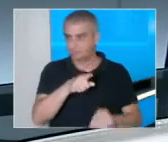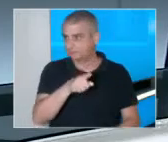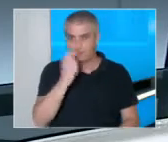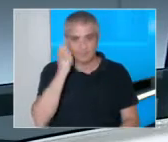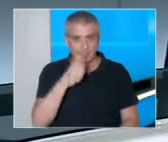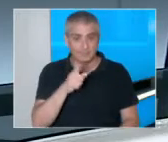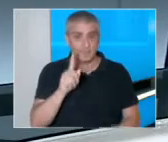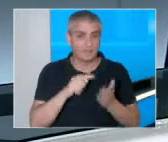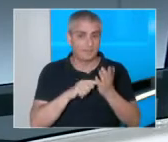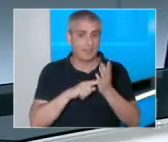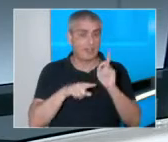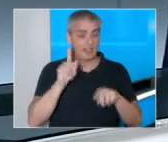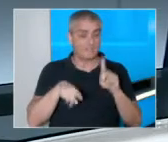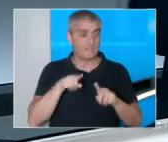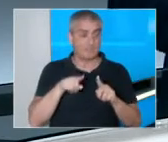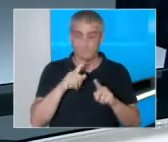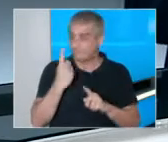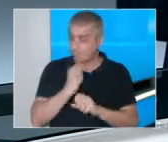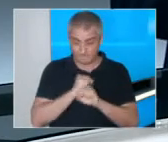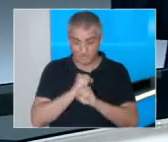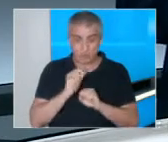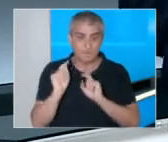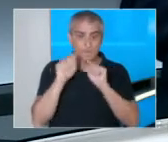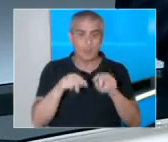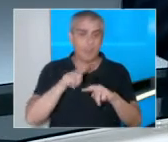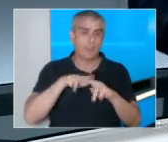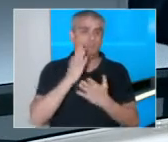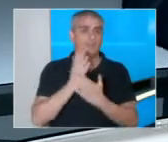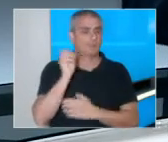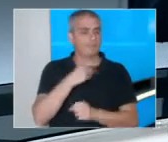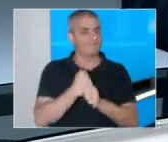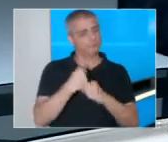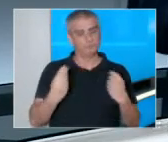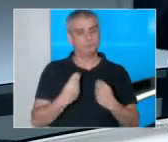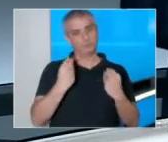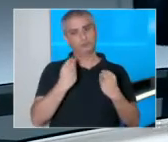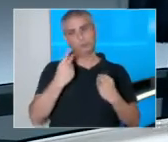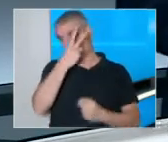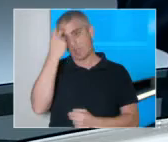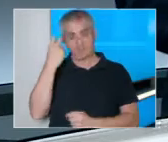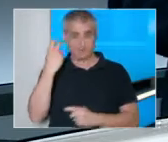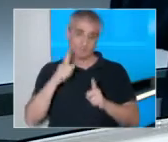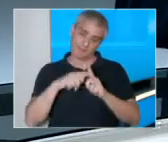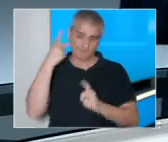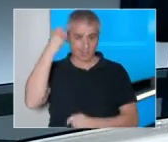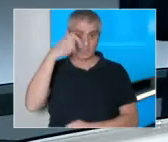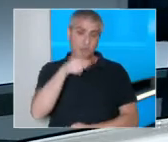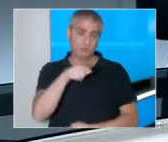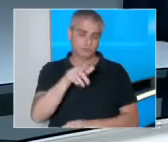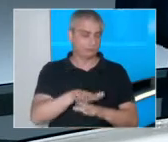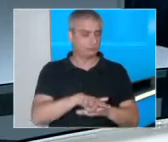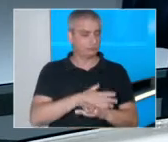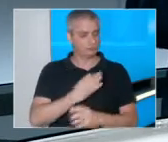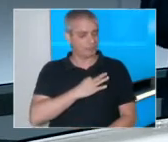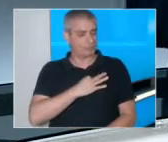זה מדהים, כי לפעמים כל גל של פיגועים מגיע אחרי שבאים ועושים משהו שהערבים כביכול, לפי התיאוריה הזו,